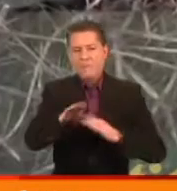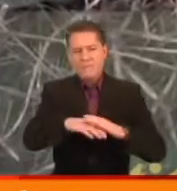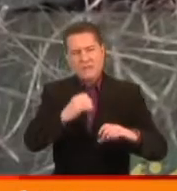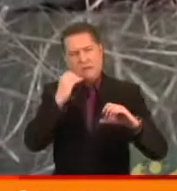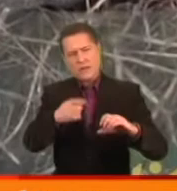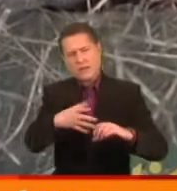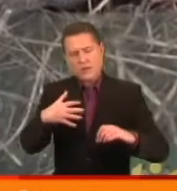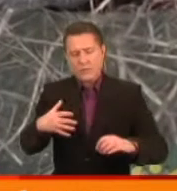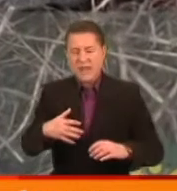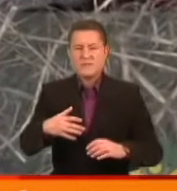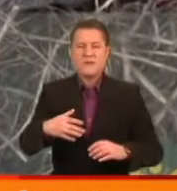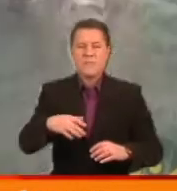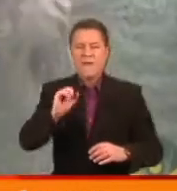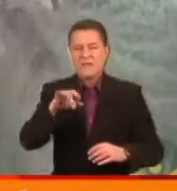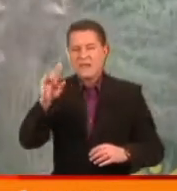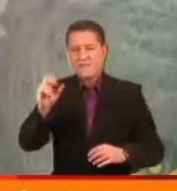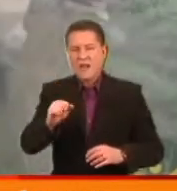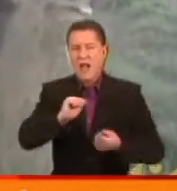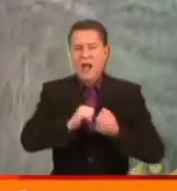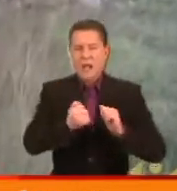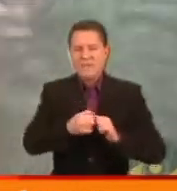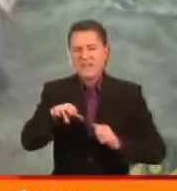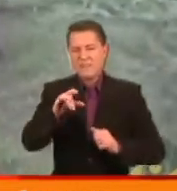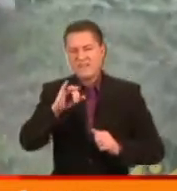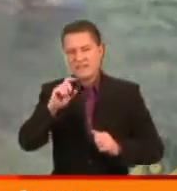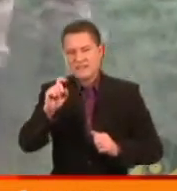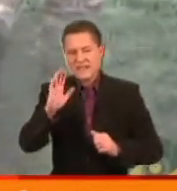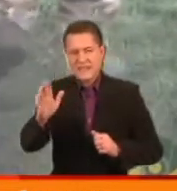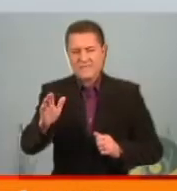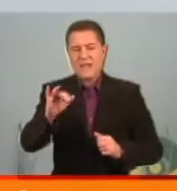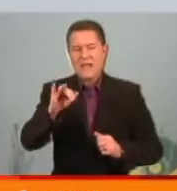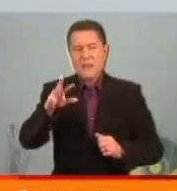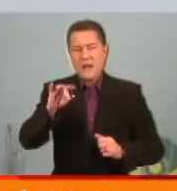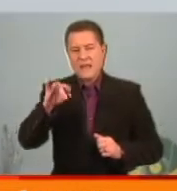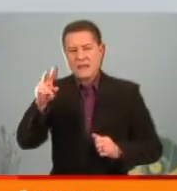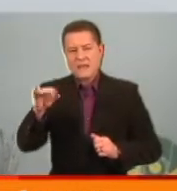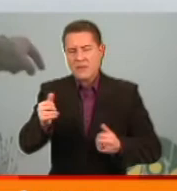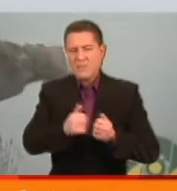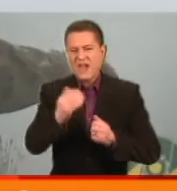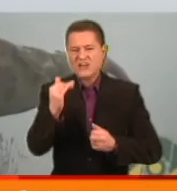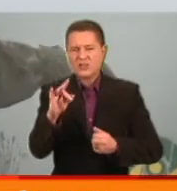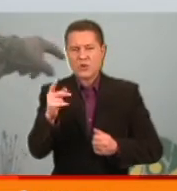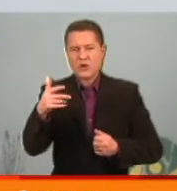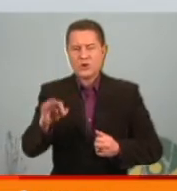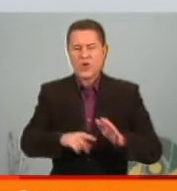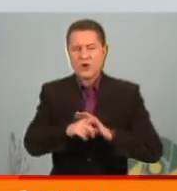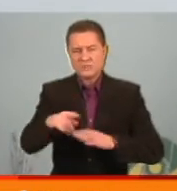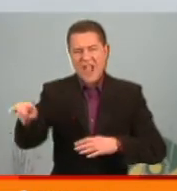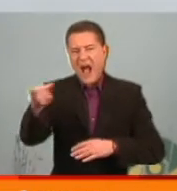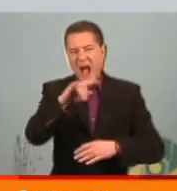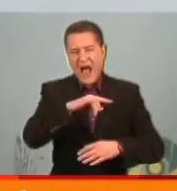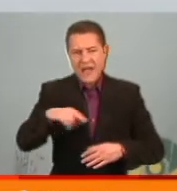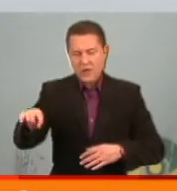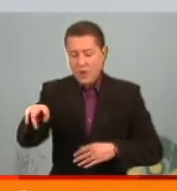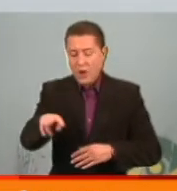гранатометним вогнем опинились оборонці Авдіївки, Кам'янки, Пісків і Мар'їнки. А біля Широкіного бойовики розпочали аеророзвідку.